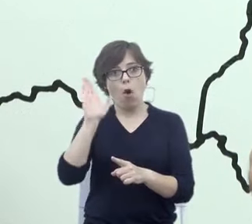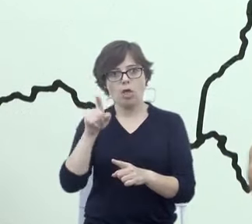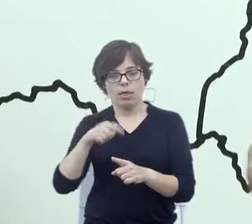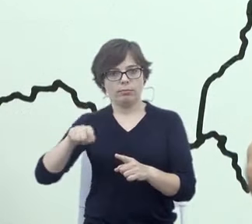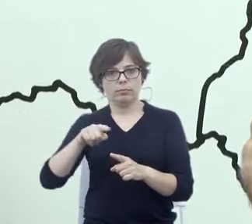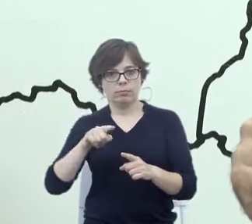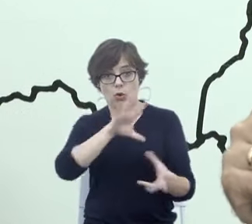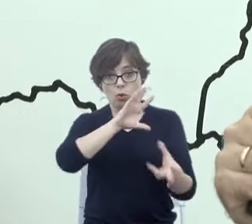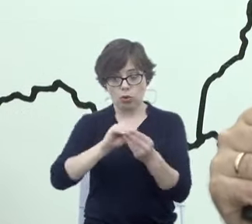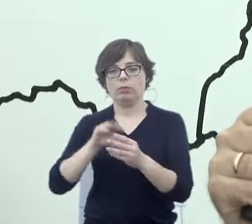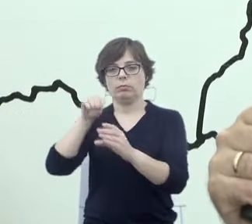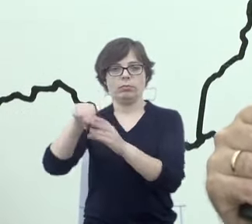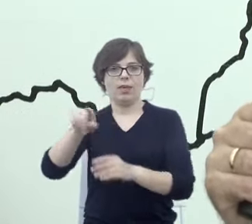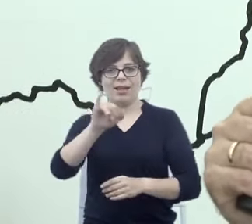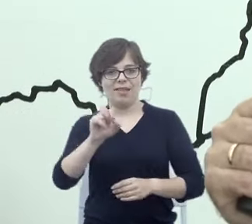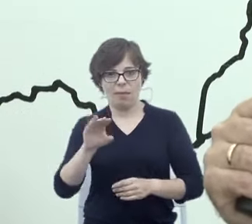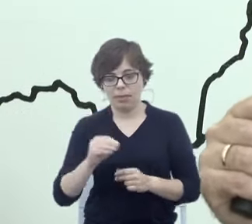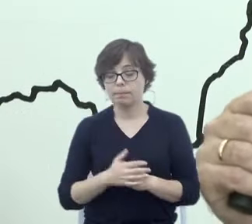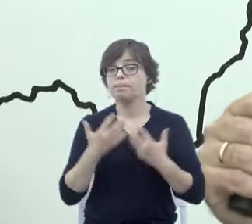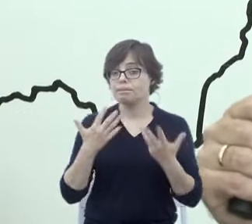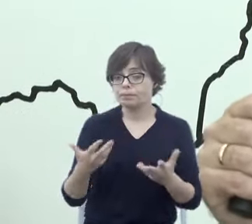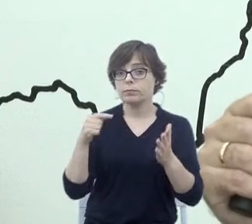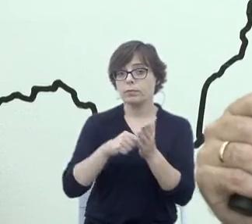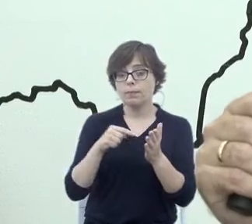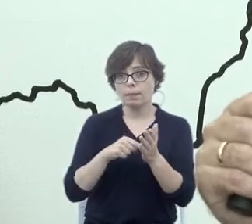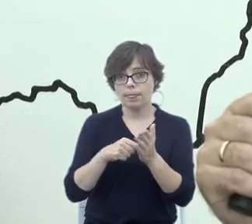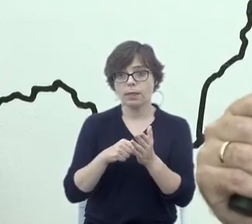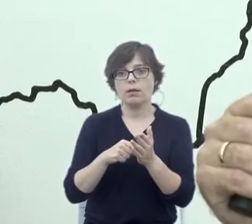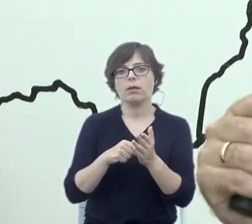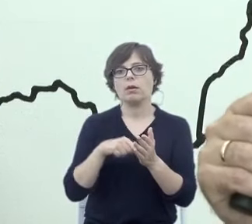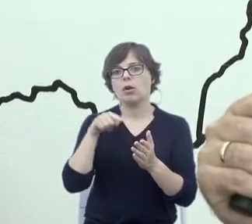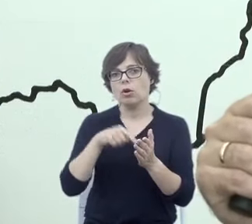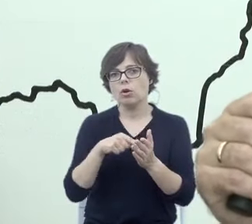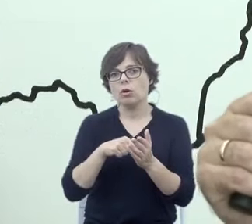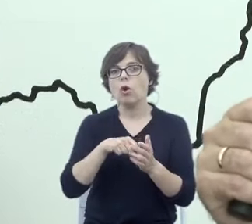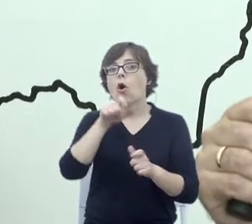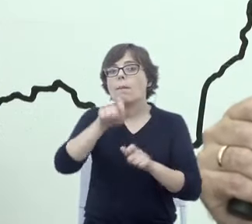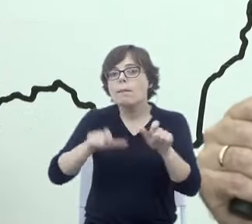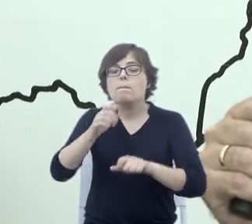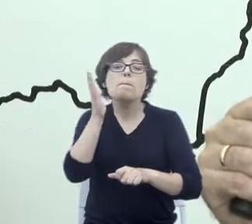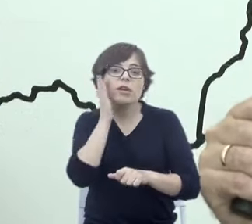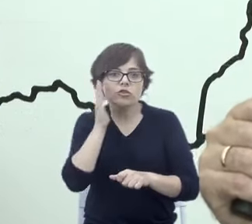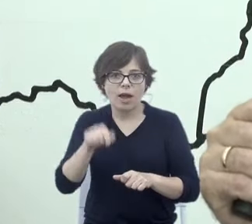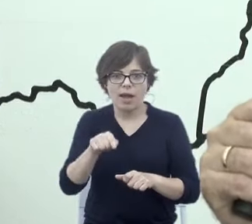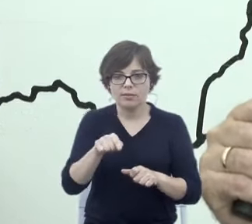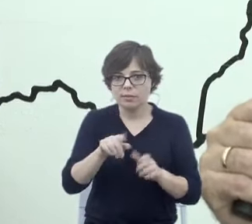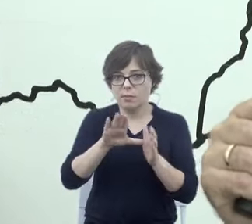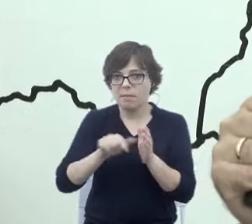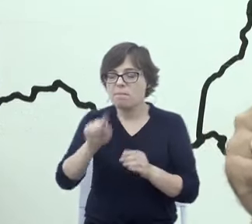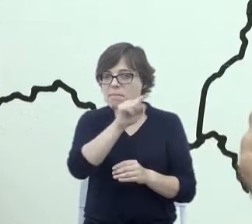Jedwabnym. To uczestnictwo znanych z nazwiska mieszkańców tych